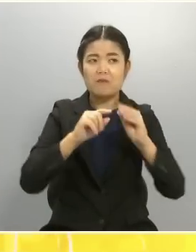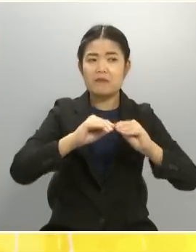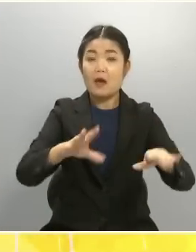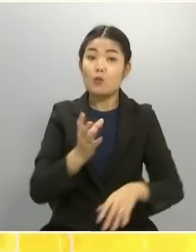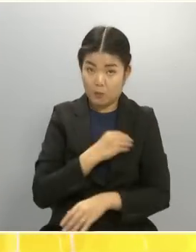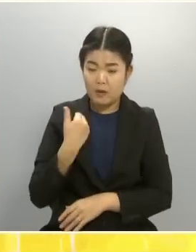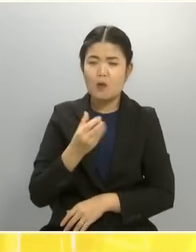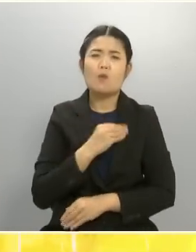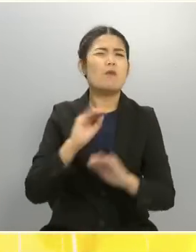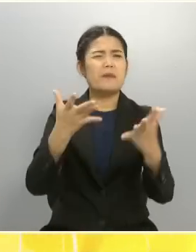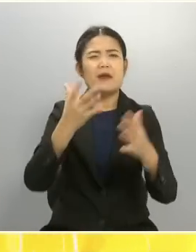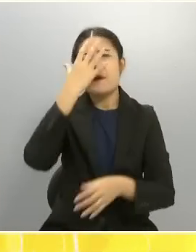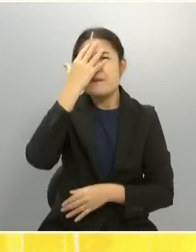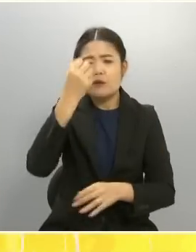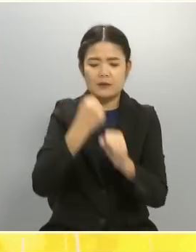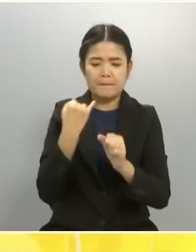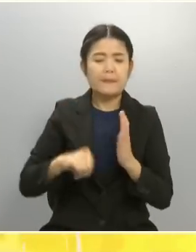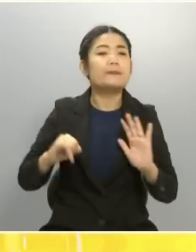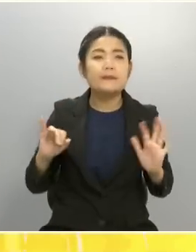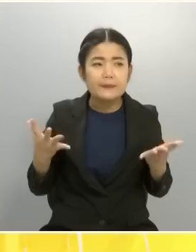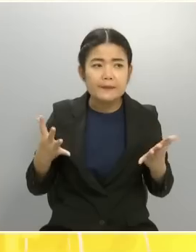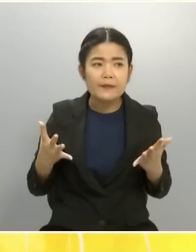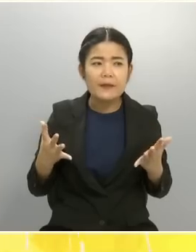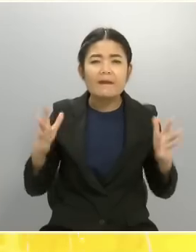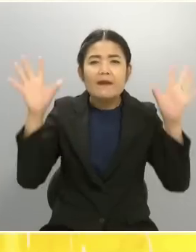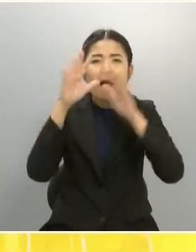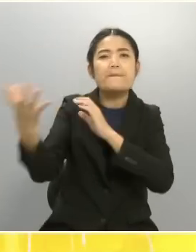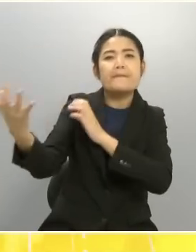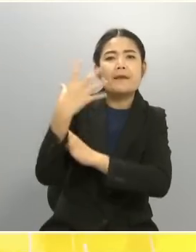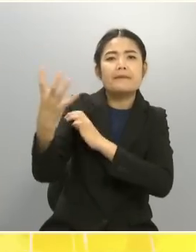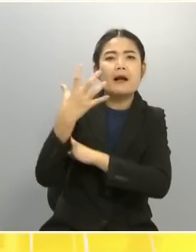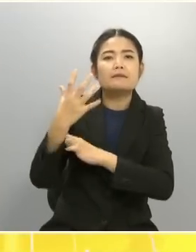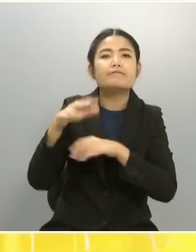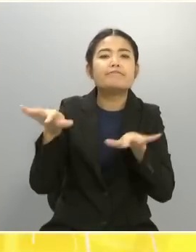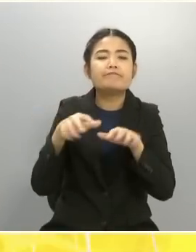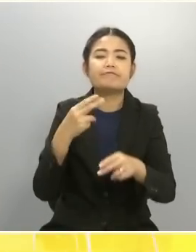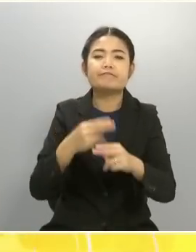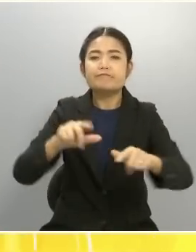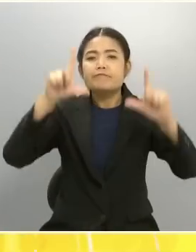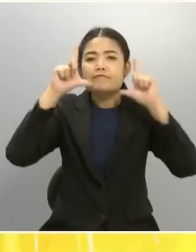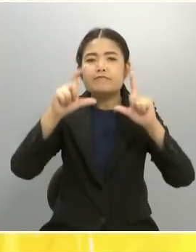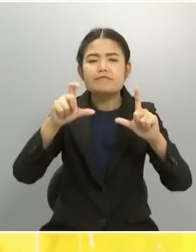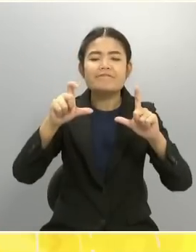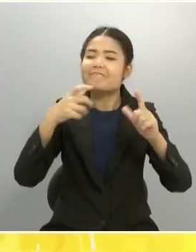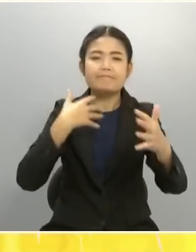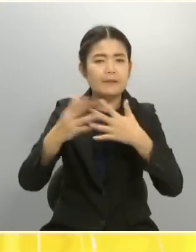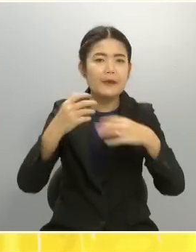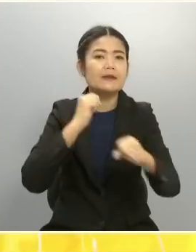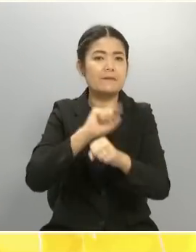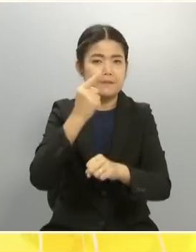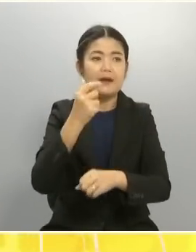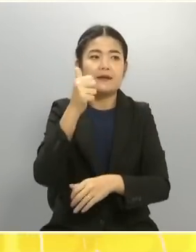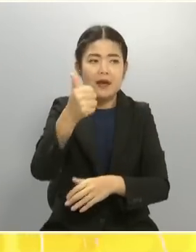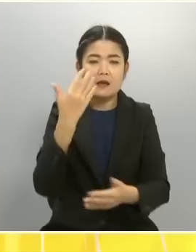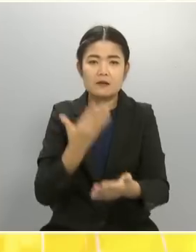อย่างนี้ไม่กลัวเพราะว่าเราไม่ได้ทำอะไรผิดเป็นการข่มขู่ธรรมดาชื่อเสียงเราสร้างขึ้นมาใหม่ได้แต่ทรัพย์สิน